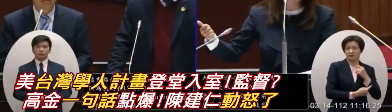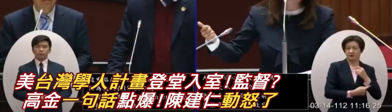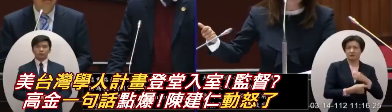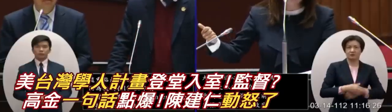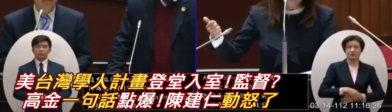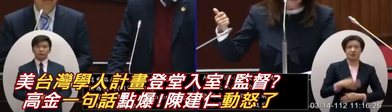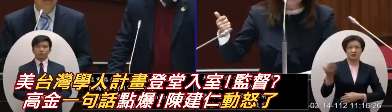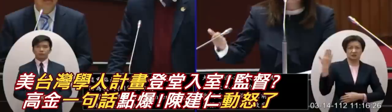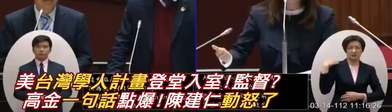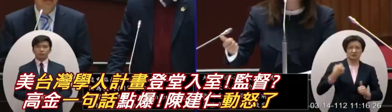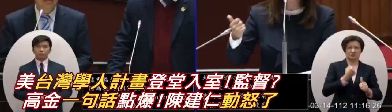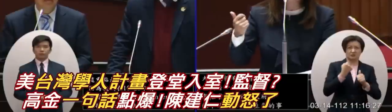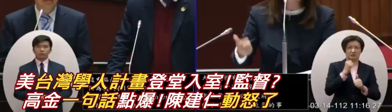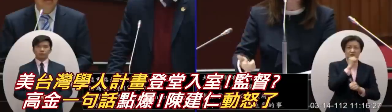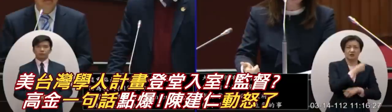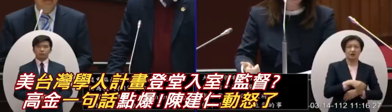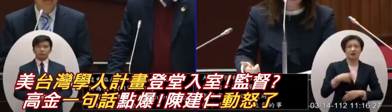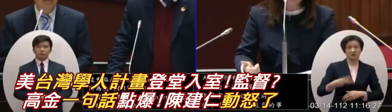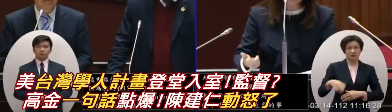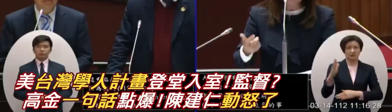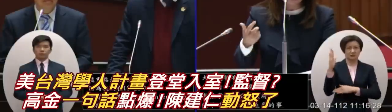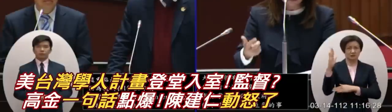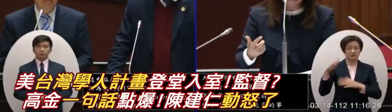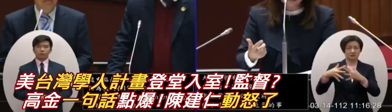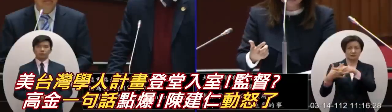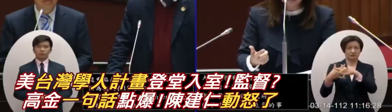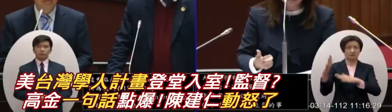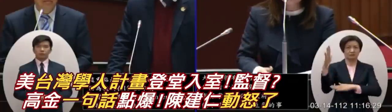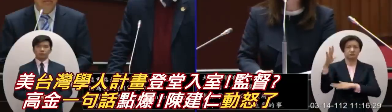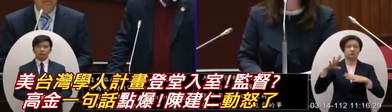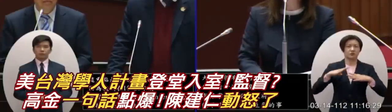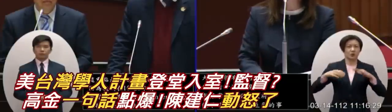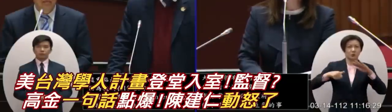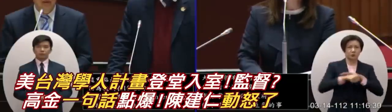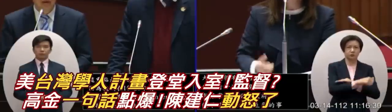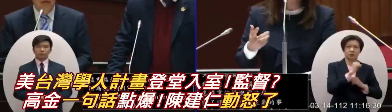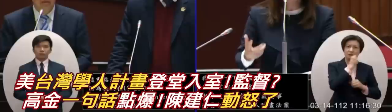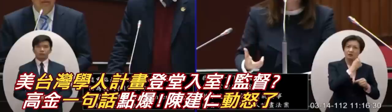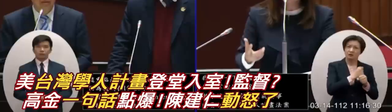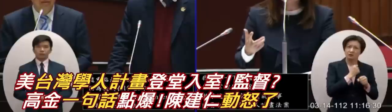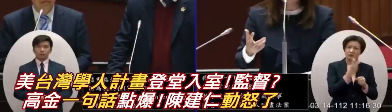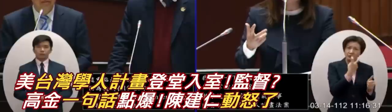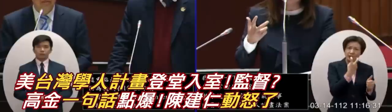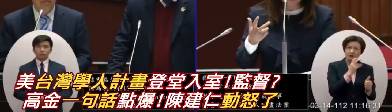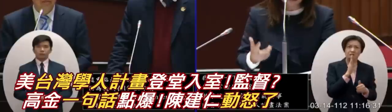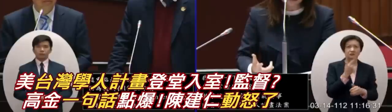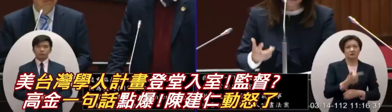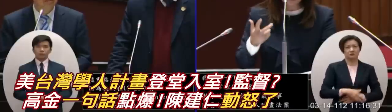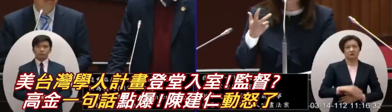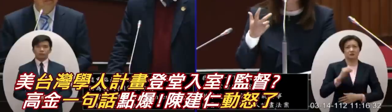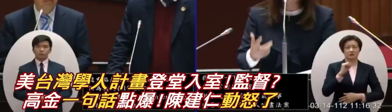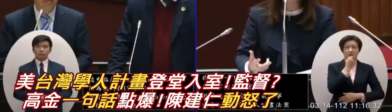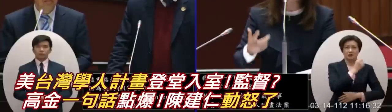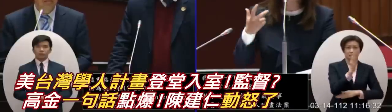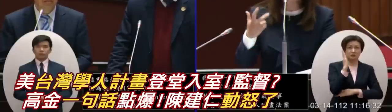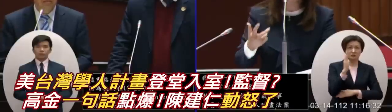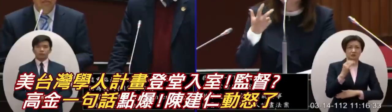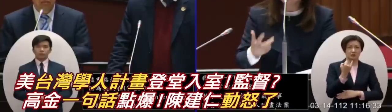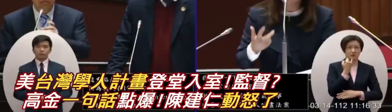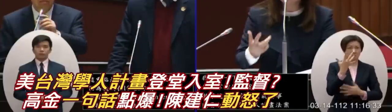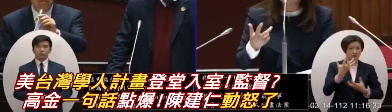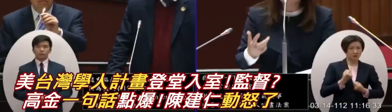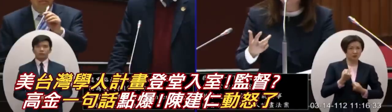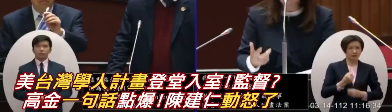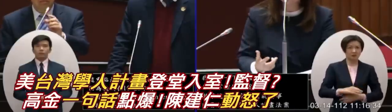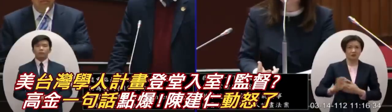的台湾还不够，还要派这些联邦官员来监督吗？而中华民国政府我们可以接受这么样的一